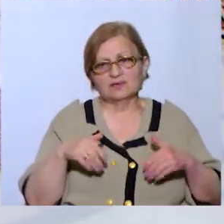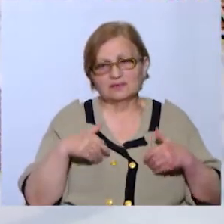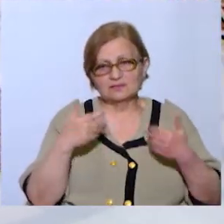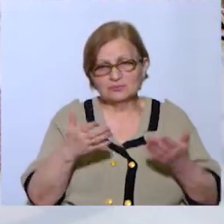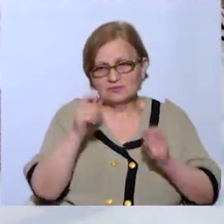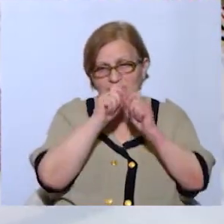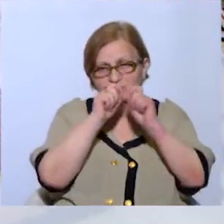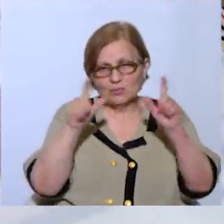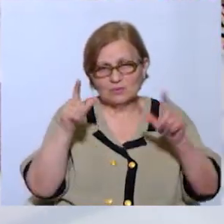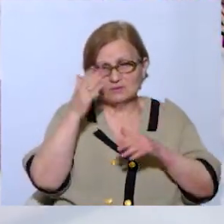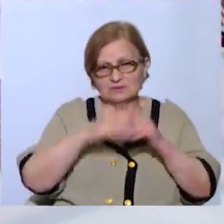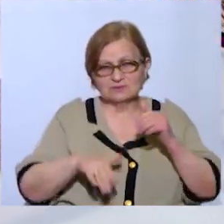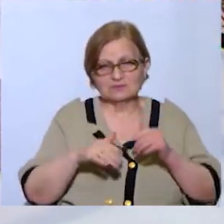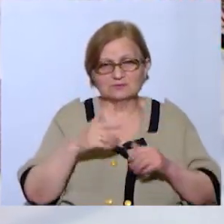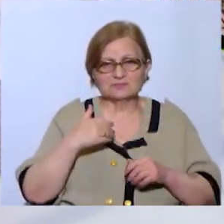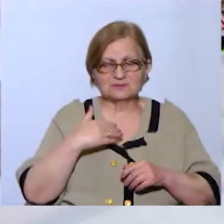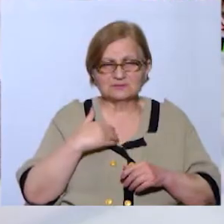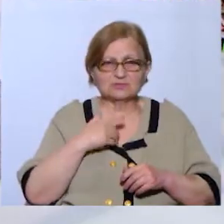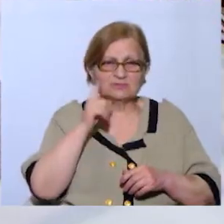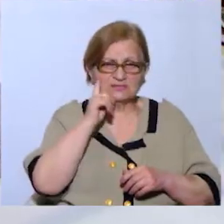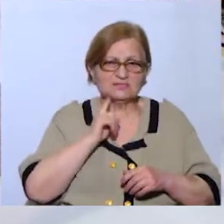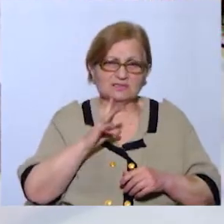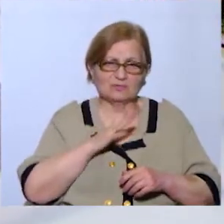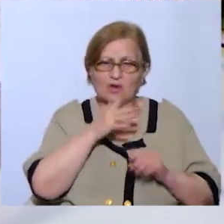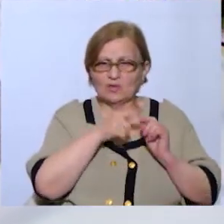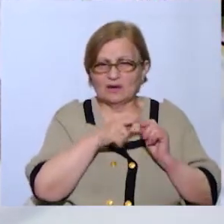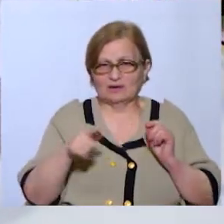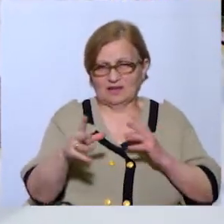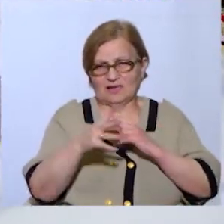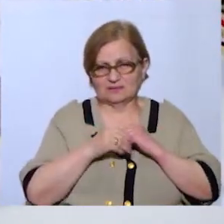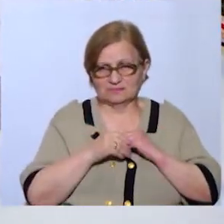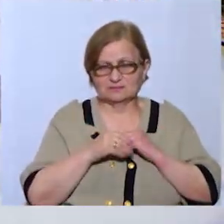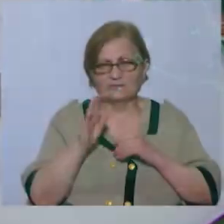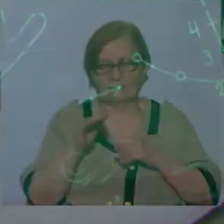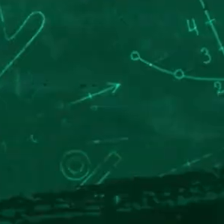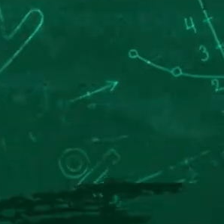სკოლის დამთავრებას. აბა, კარგად, სასიამოვნო იყო ჩემთვის თქვენთან გადარებული დრო. ნახვამდის.